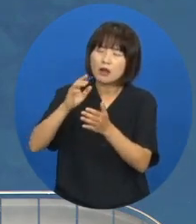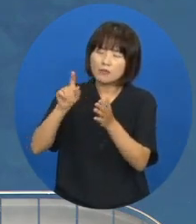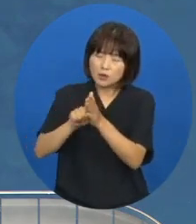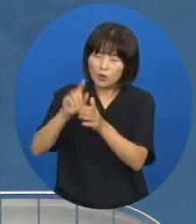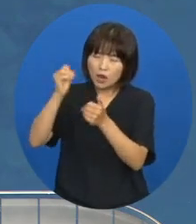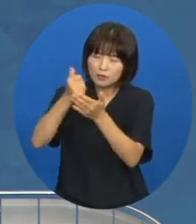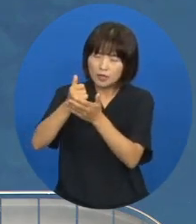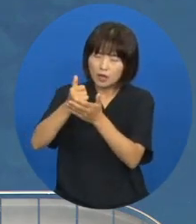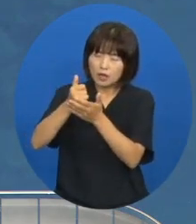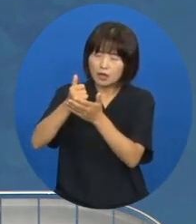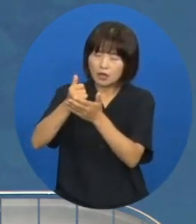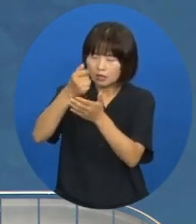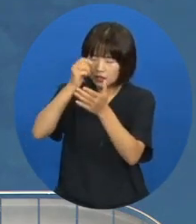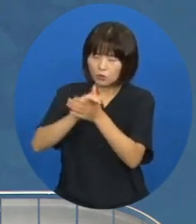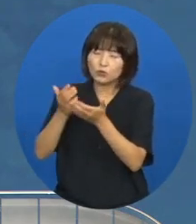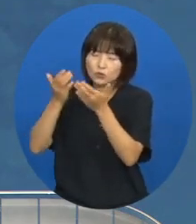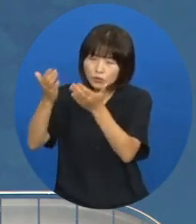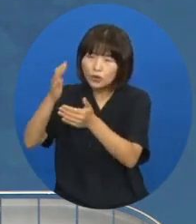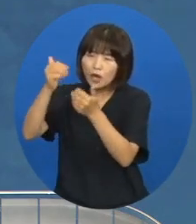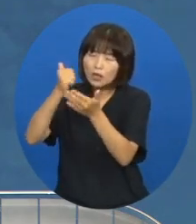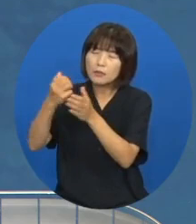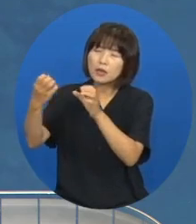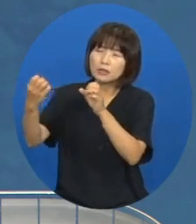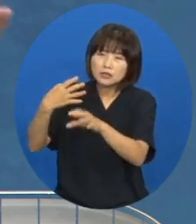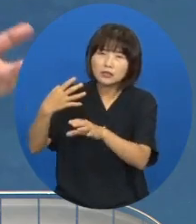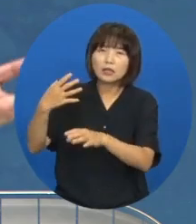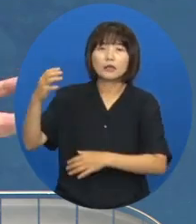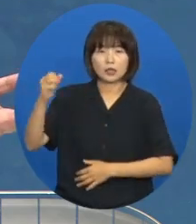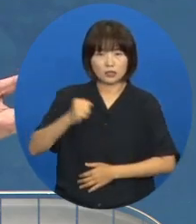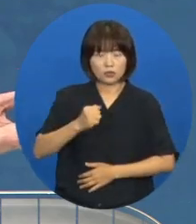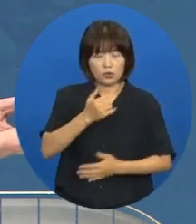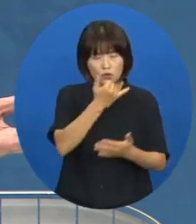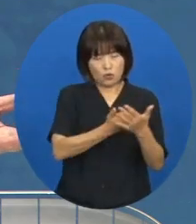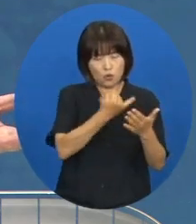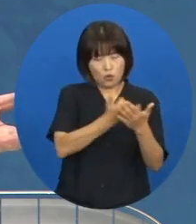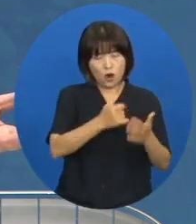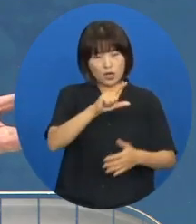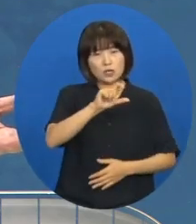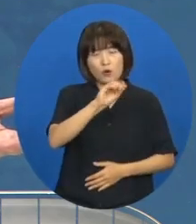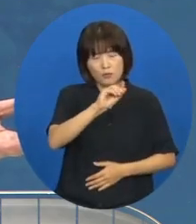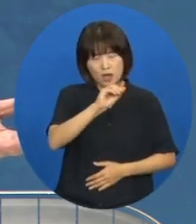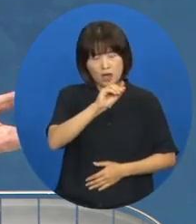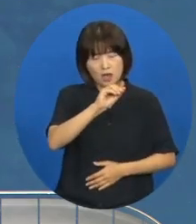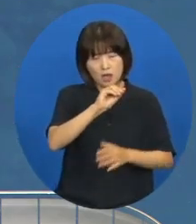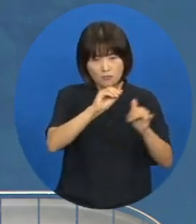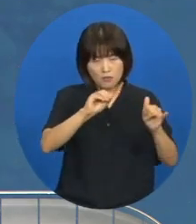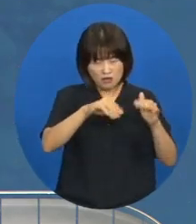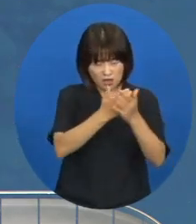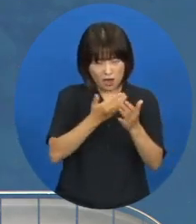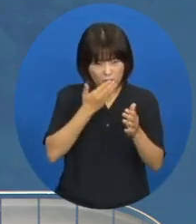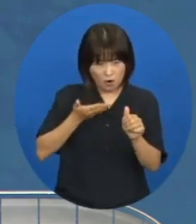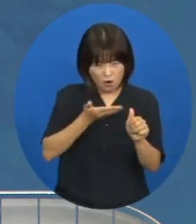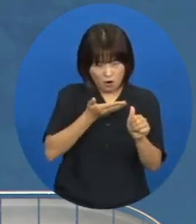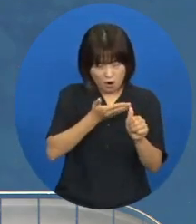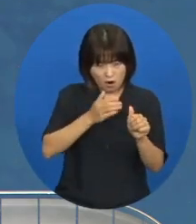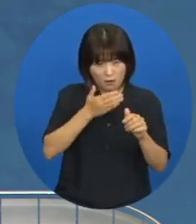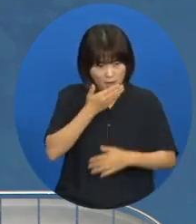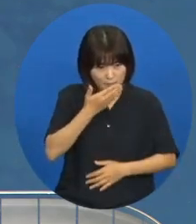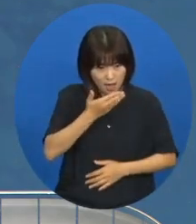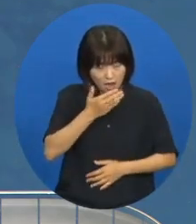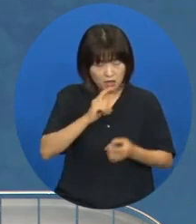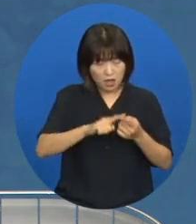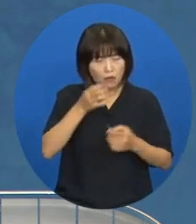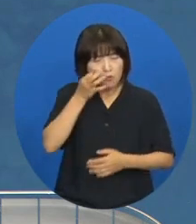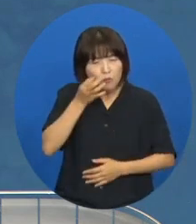기도하고 하나님의 응답으로 이 고아들을 다 먹여 살릴 수 있을까? 그걸 보여주고 싶었어요.